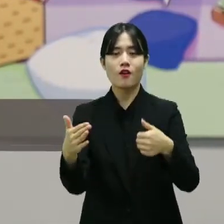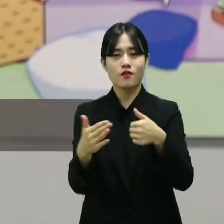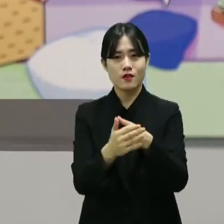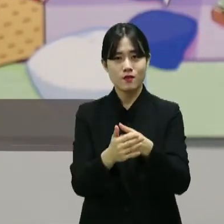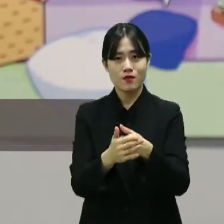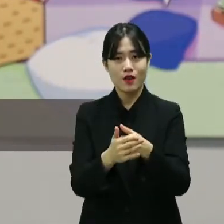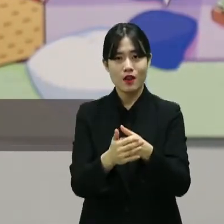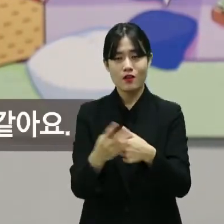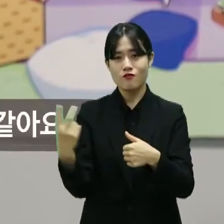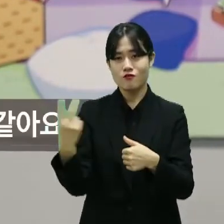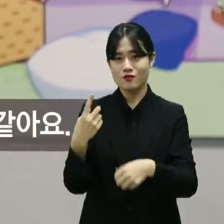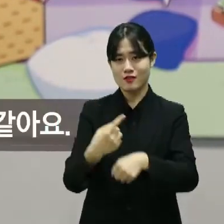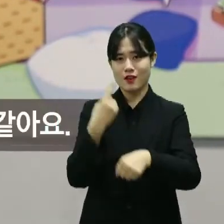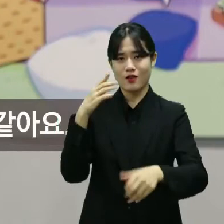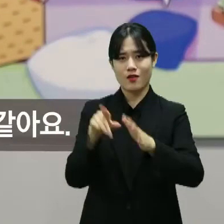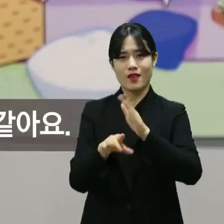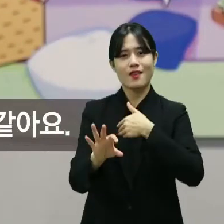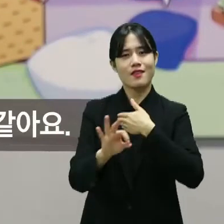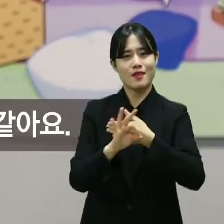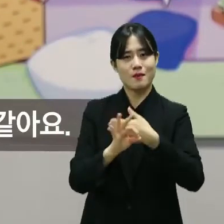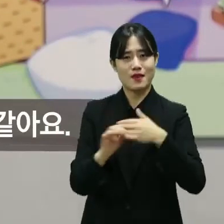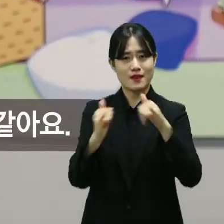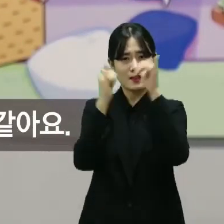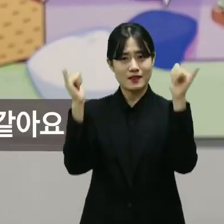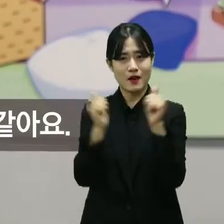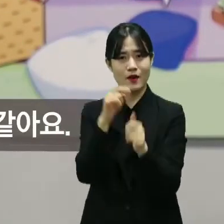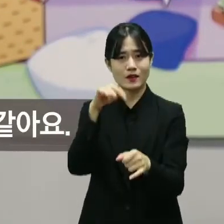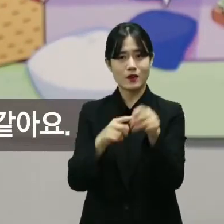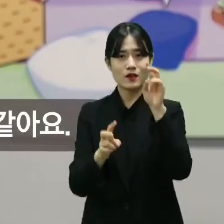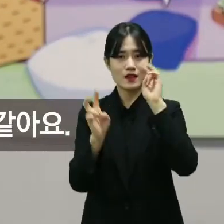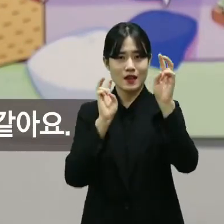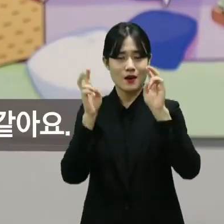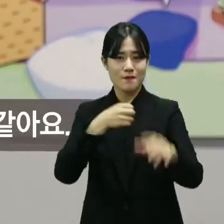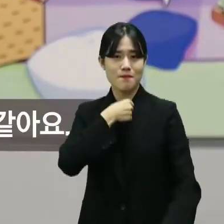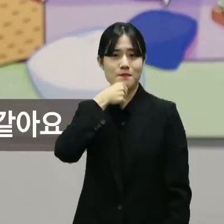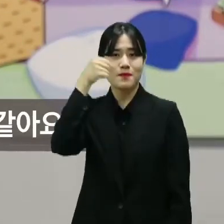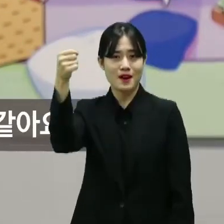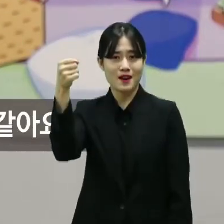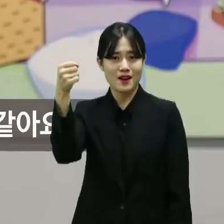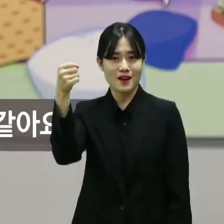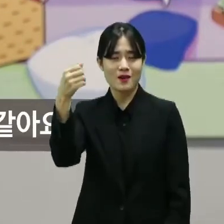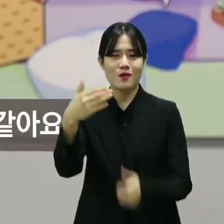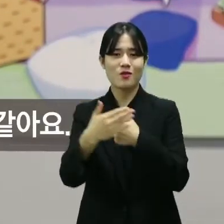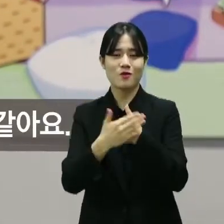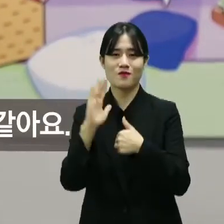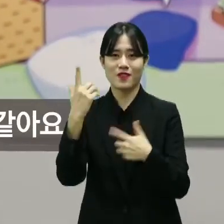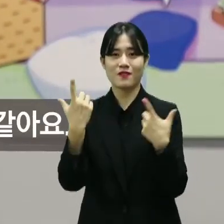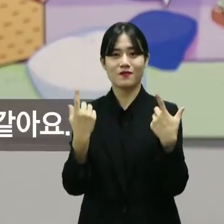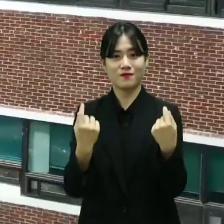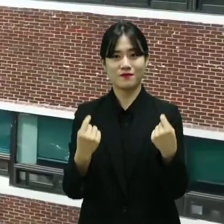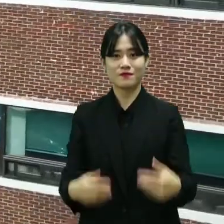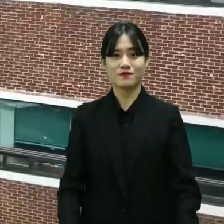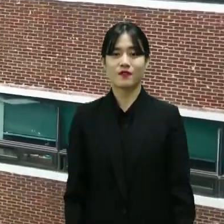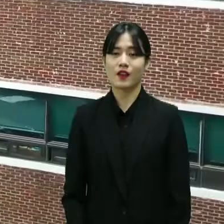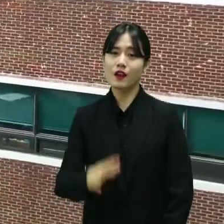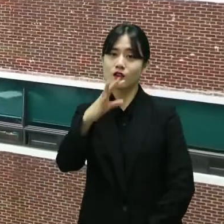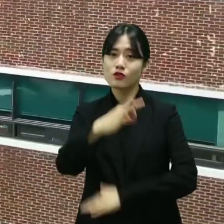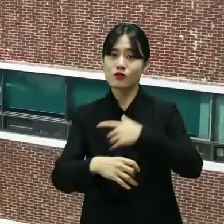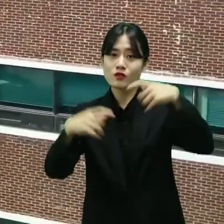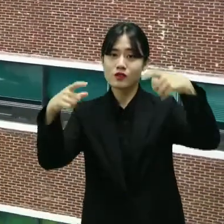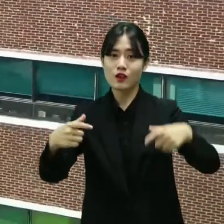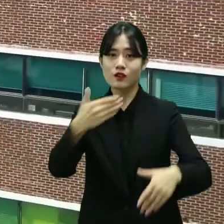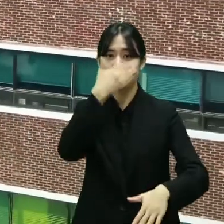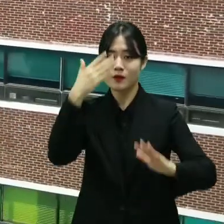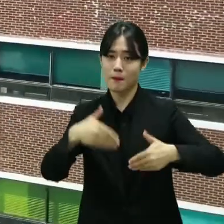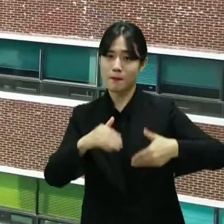그 힘을 가지고서 작년도 예비사회적 기업까지 무사히 안착할 수 있었던 큰 동력이었던 것 같고요. 서구는